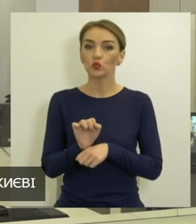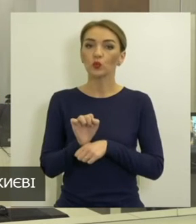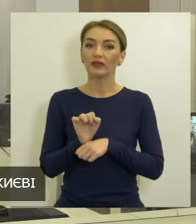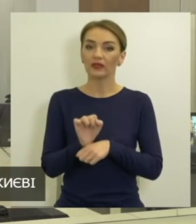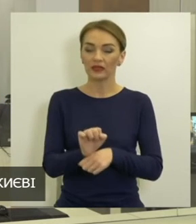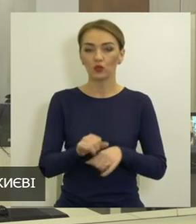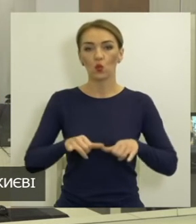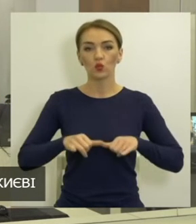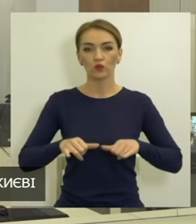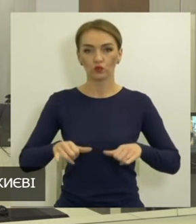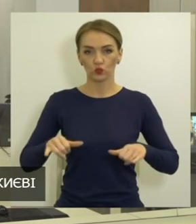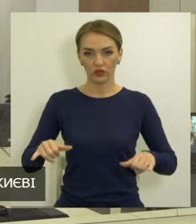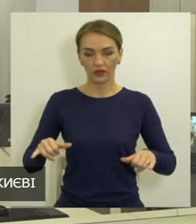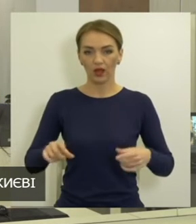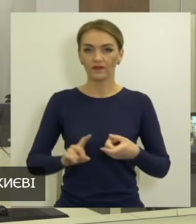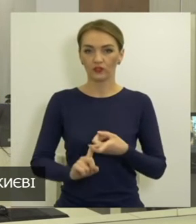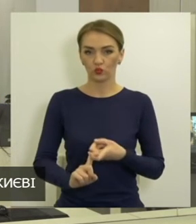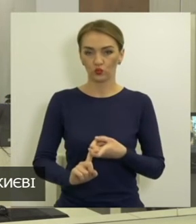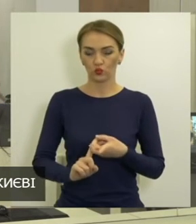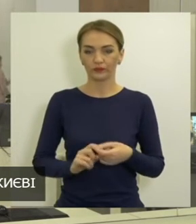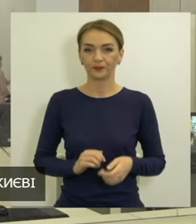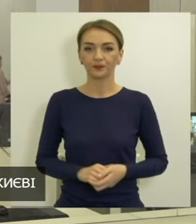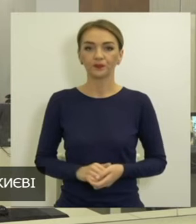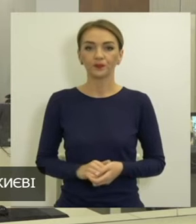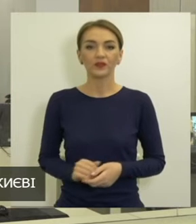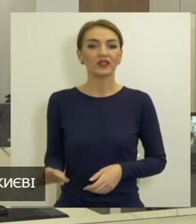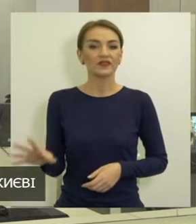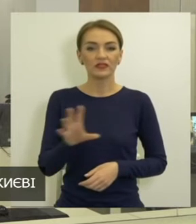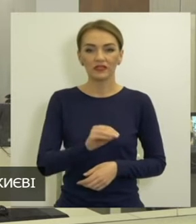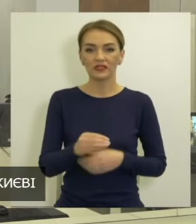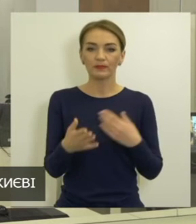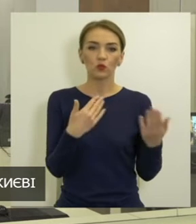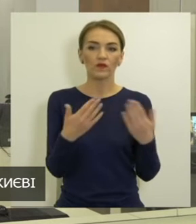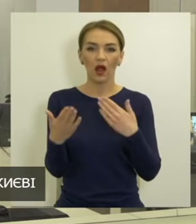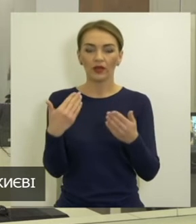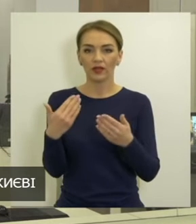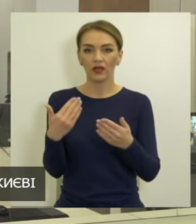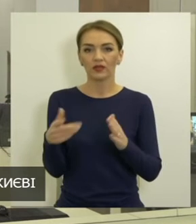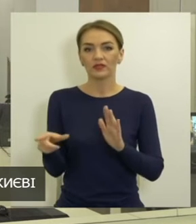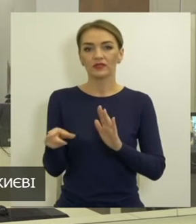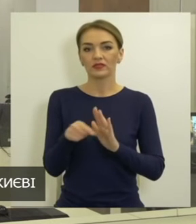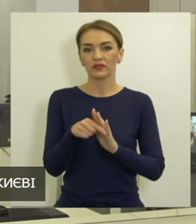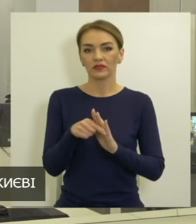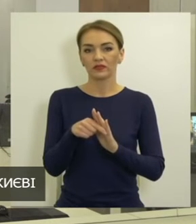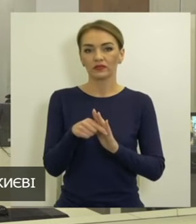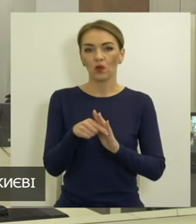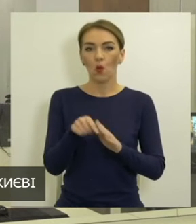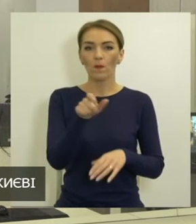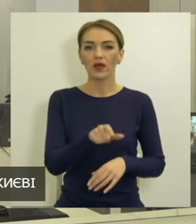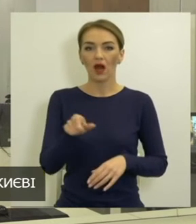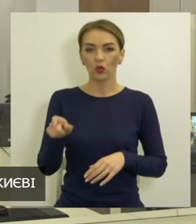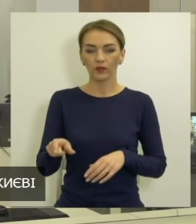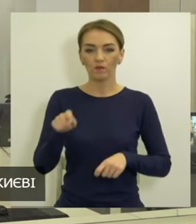зупинити розповсюдження вірусу. Всі спілкування з операторами моніторингового